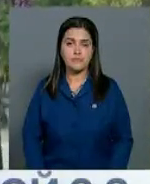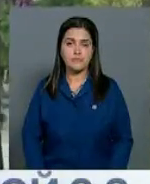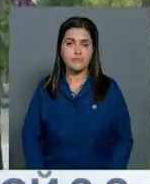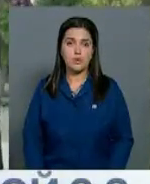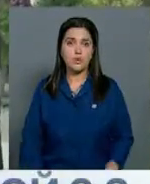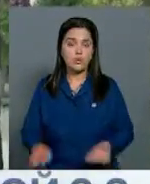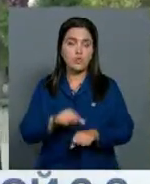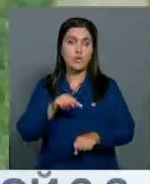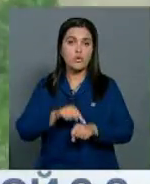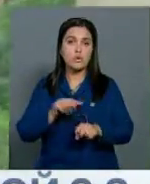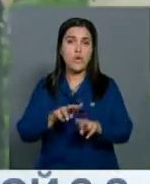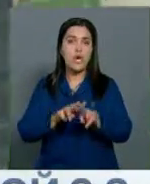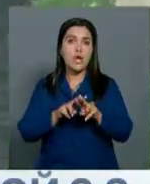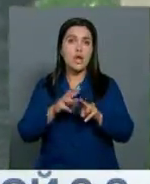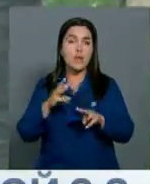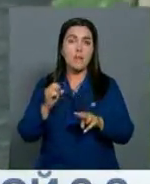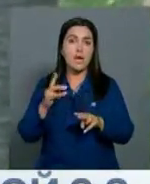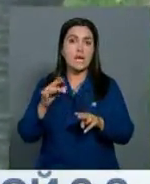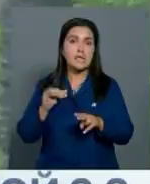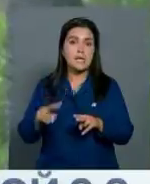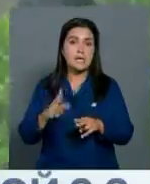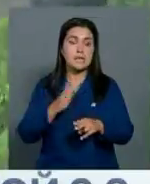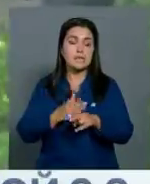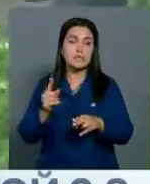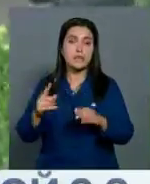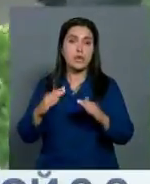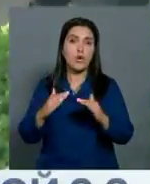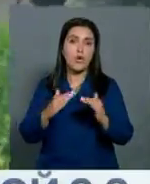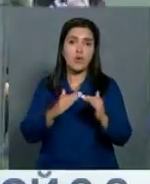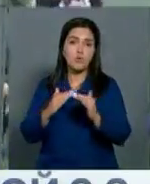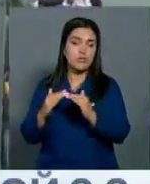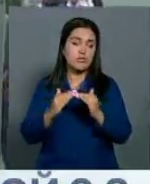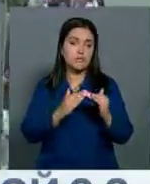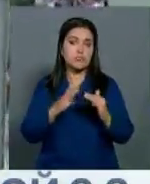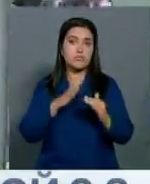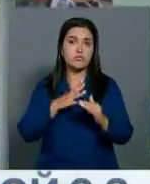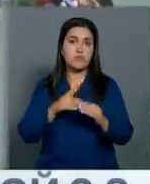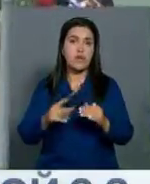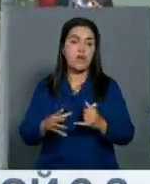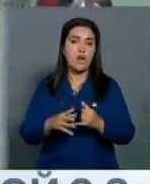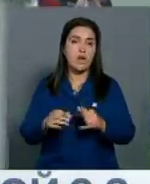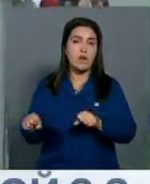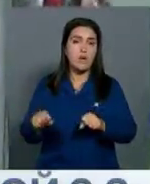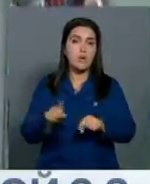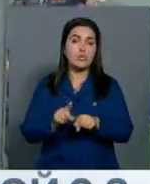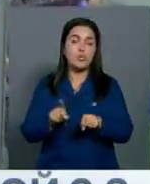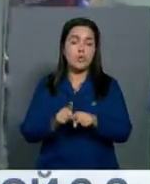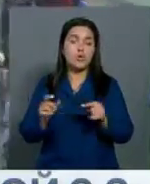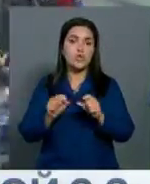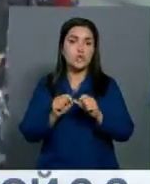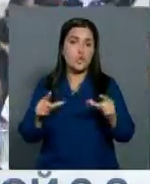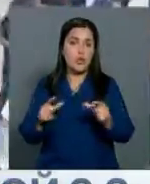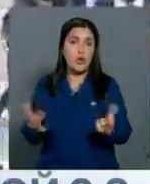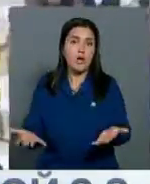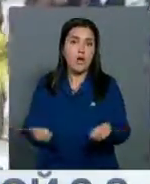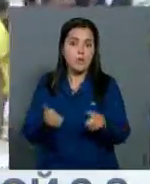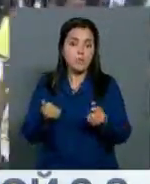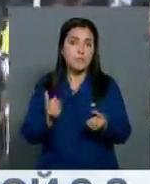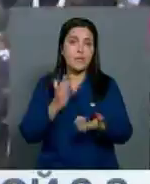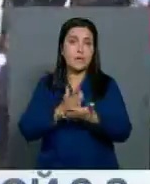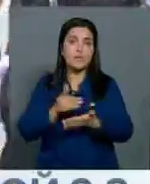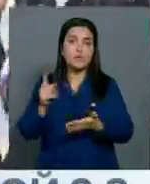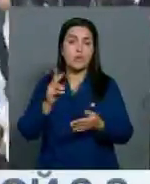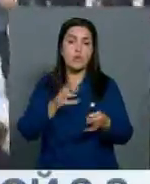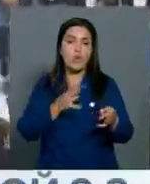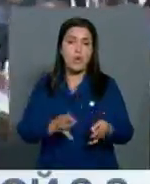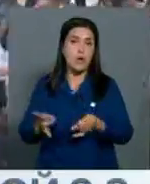ощущались и в столице страны Манили. В городе сотрясались здания, местные власти провели эвакуацию в школах и офисных помещениях. Данных о